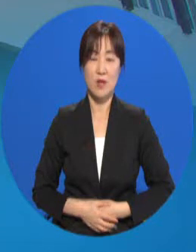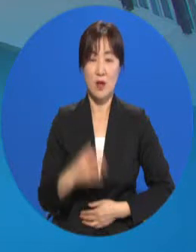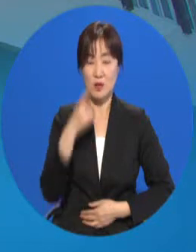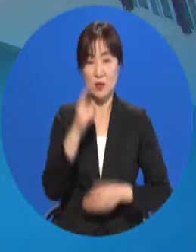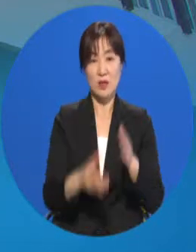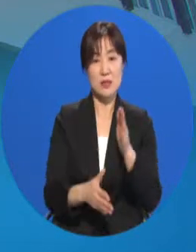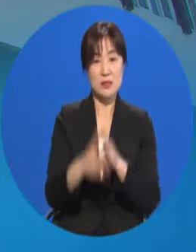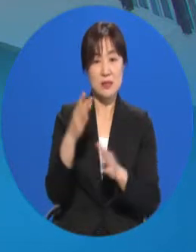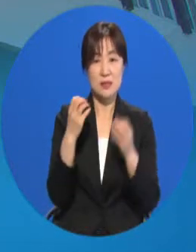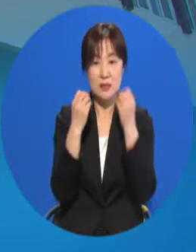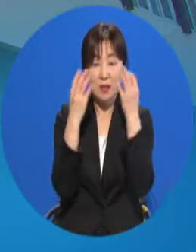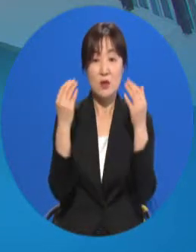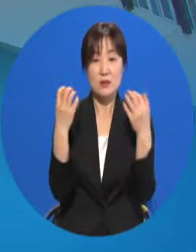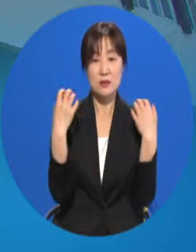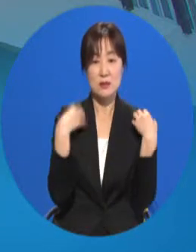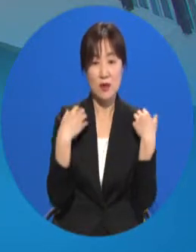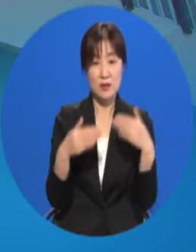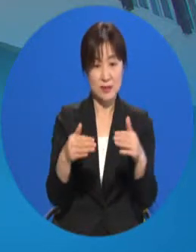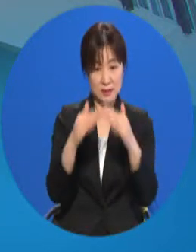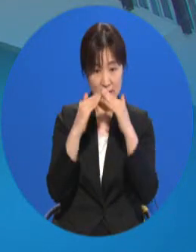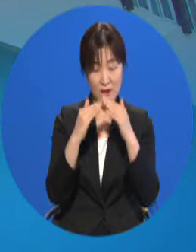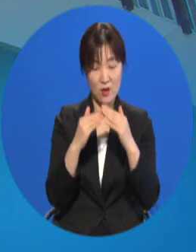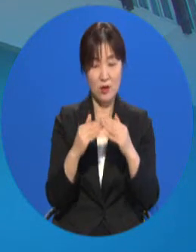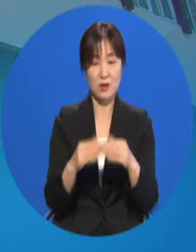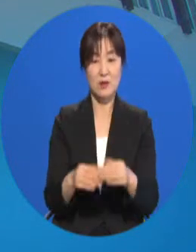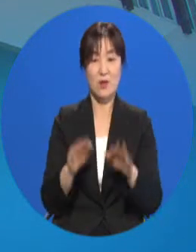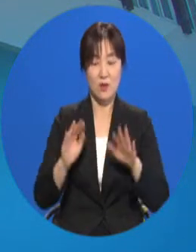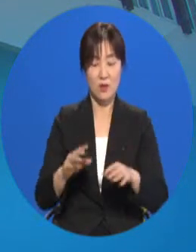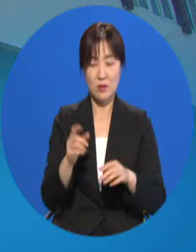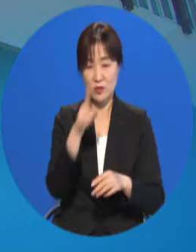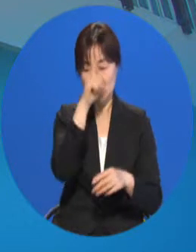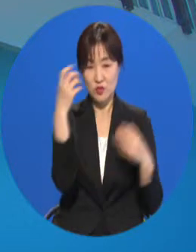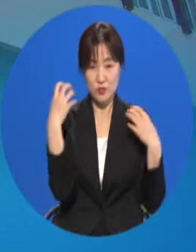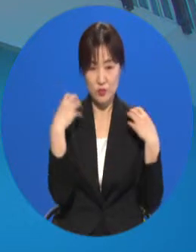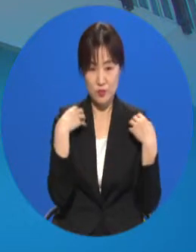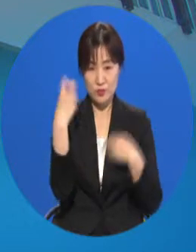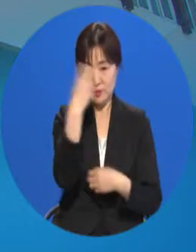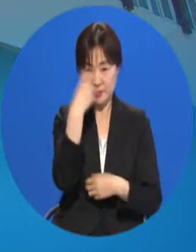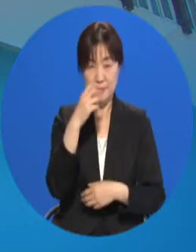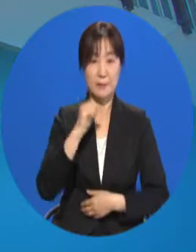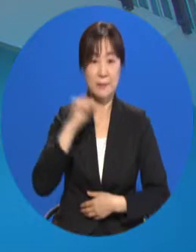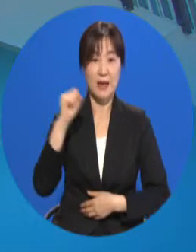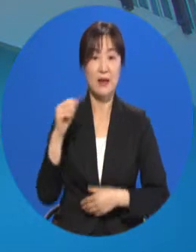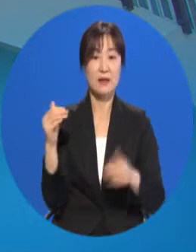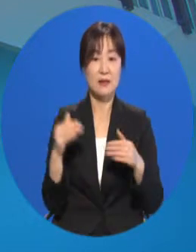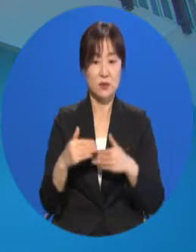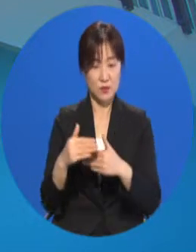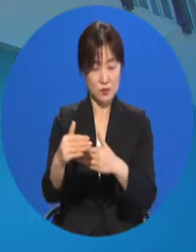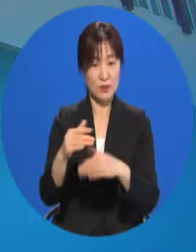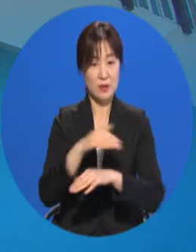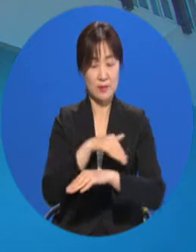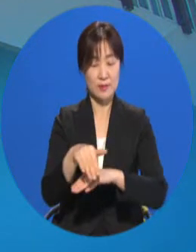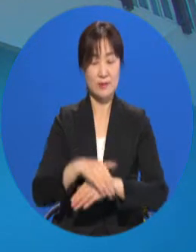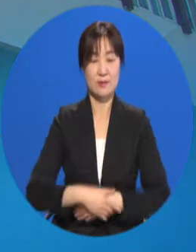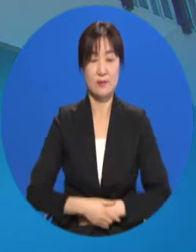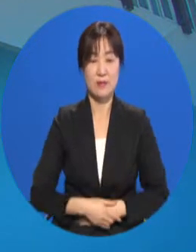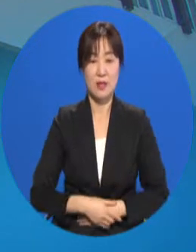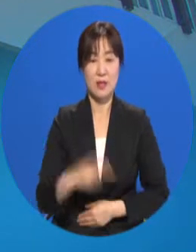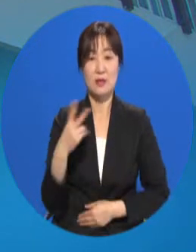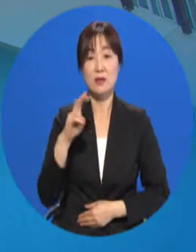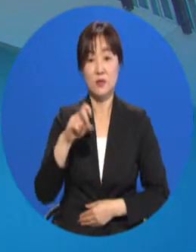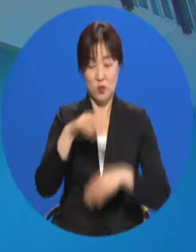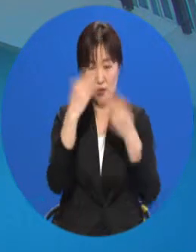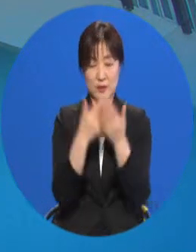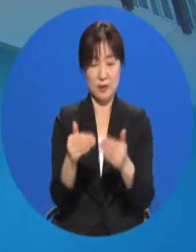순천시 신청사 건립이 행정안전부 타당성 조사를 통과하면서 속도를 내게 됐습니다. 오는 2025년